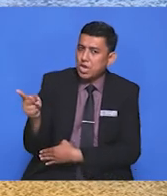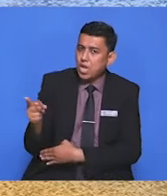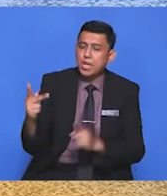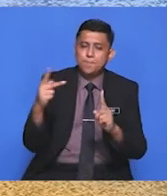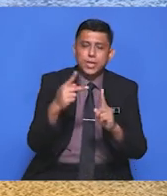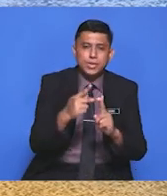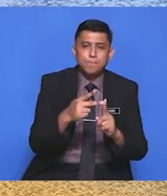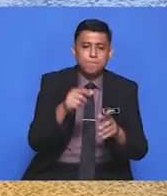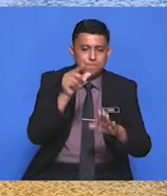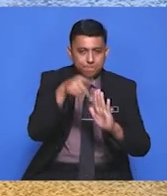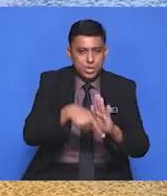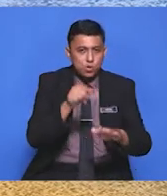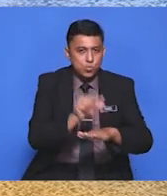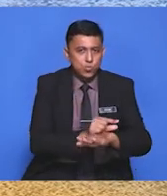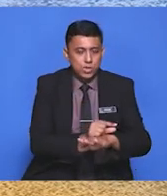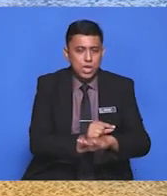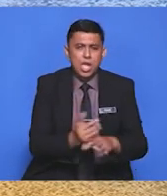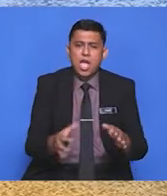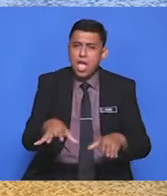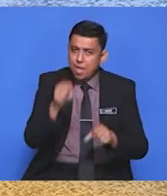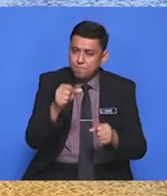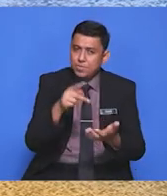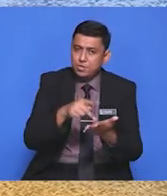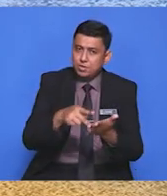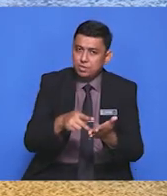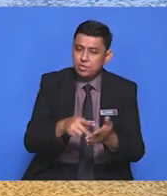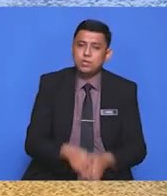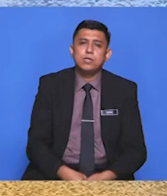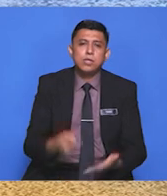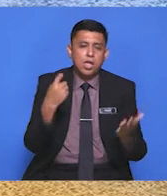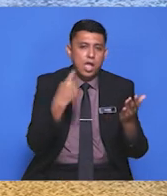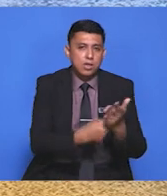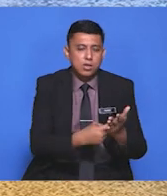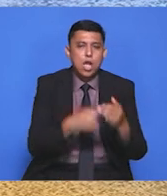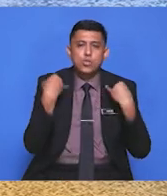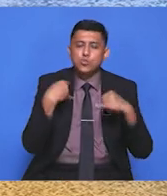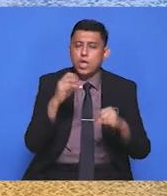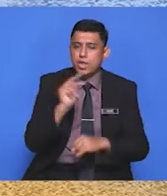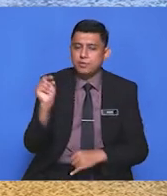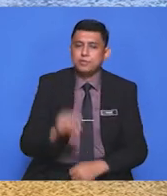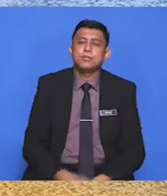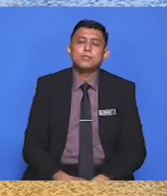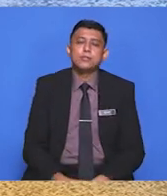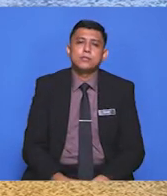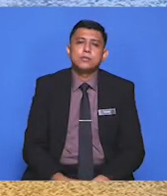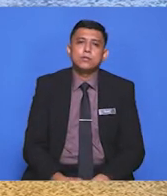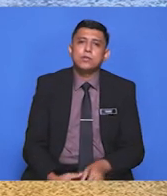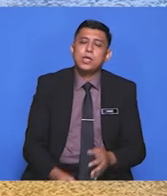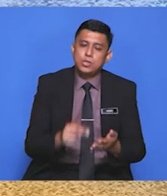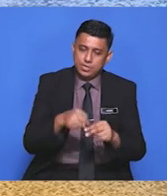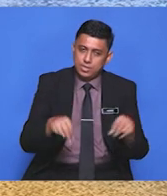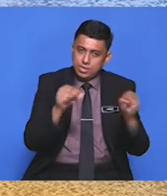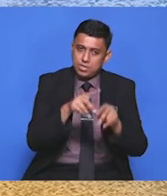kepada pengguna diambil kira untuk menentukan harga jualan. Nilai sesuatu